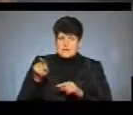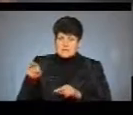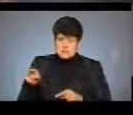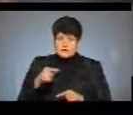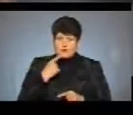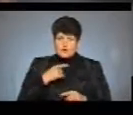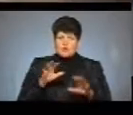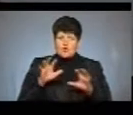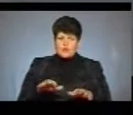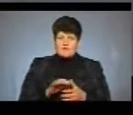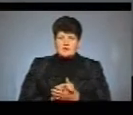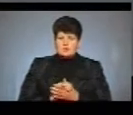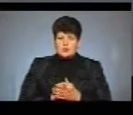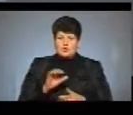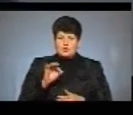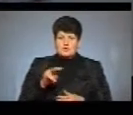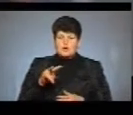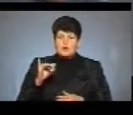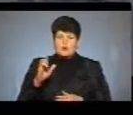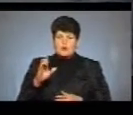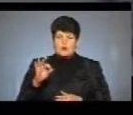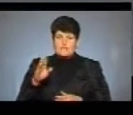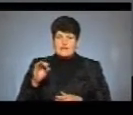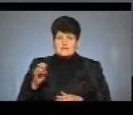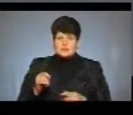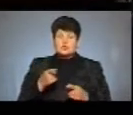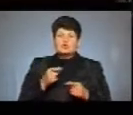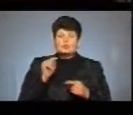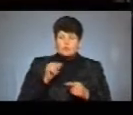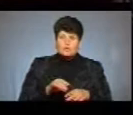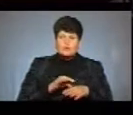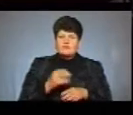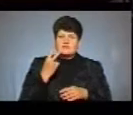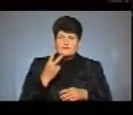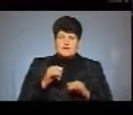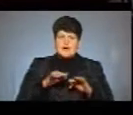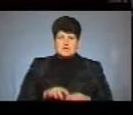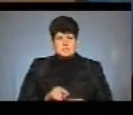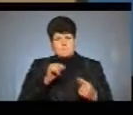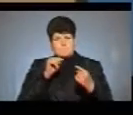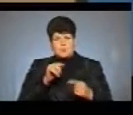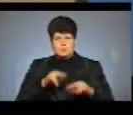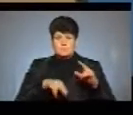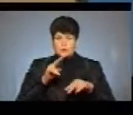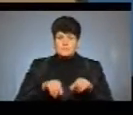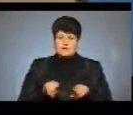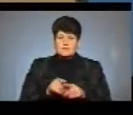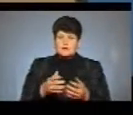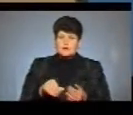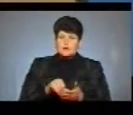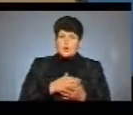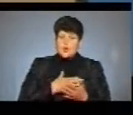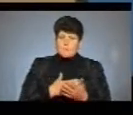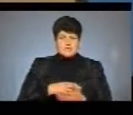голова товариства «Ювілейний» Олена Любовецька. Тому дачники вже провели 2 акції проти забудови. Також вони взяли участь у